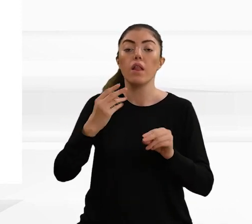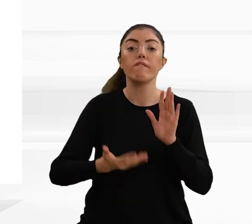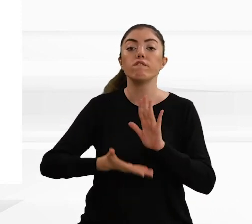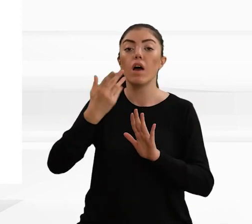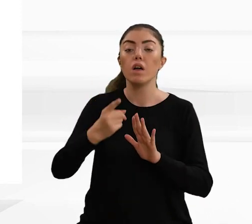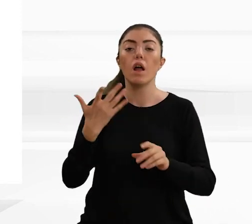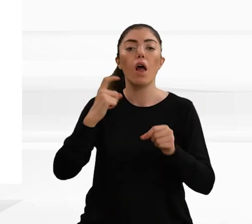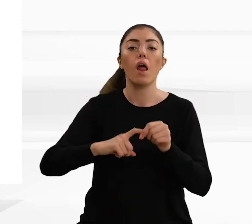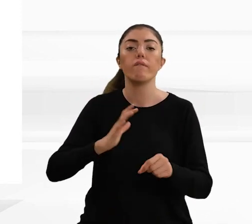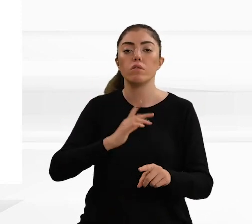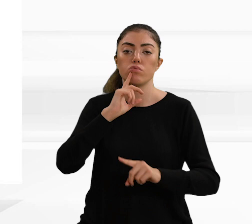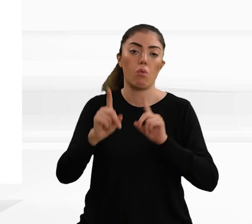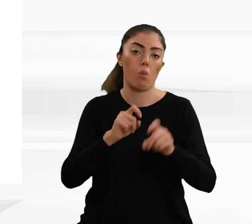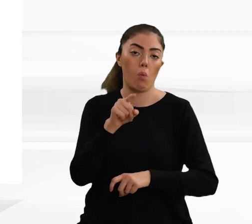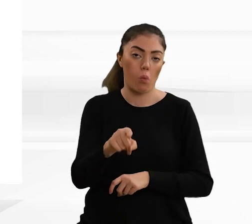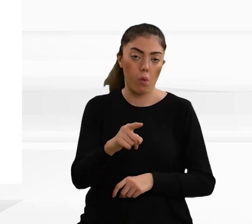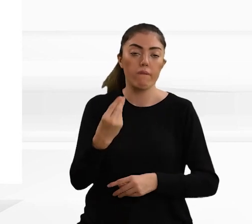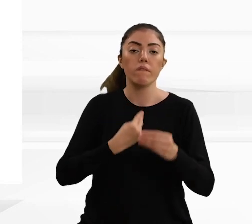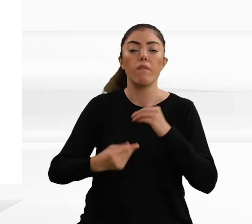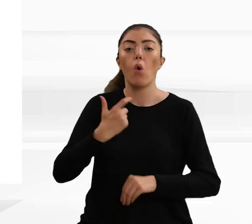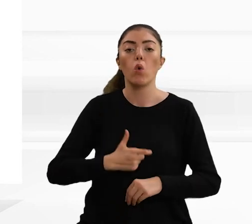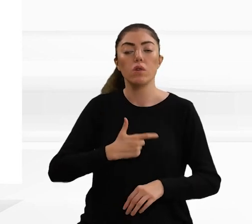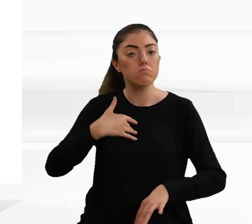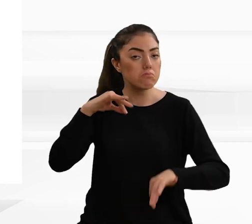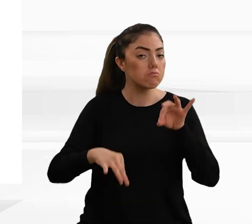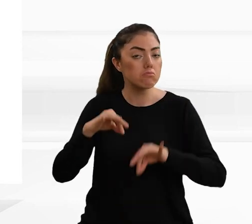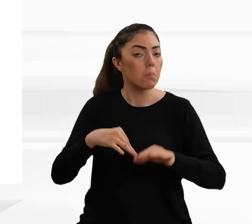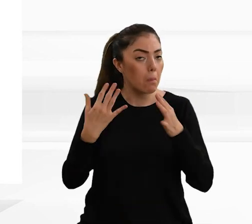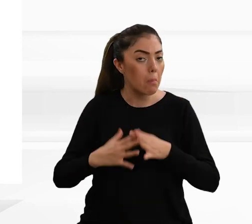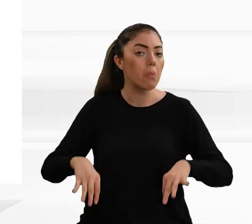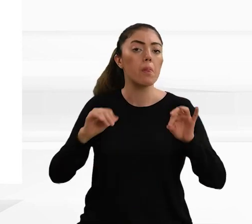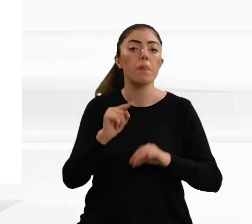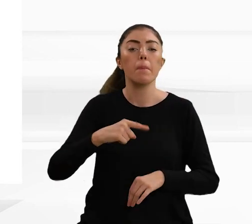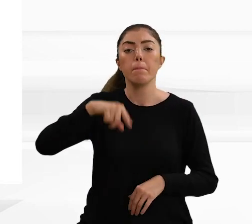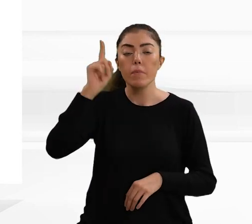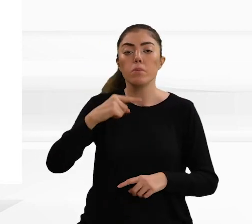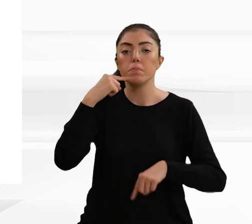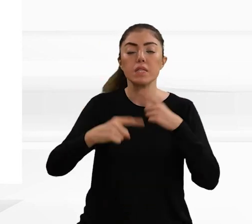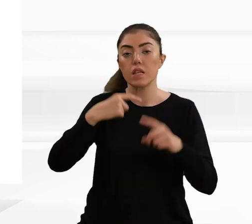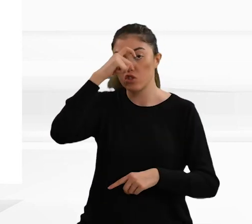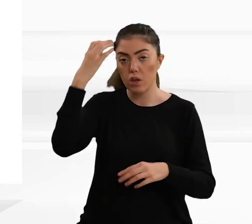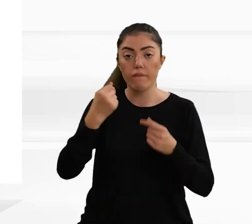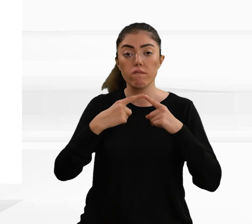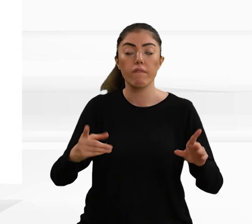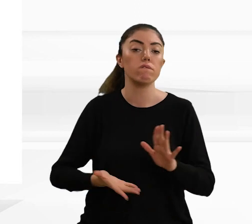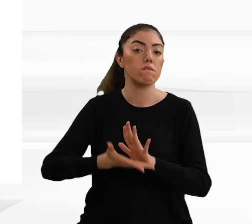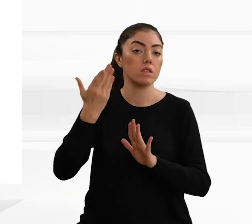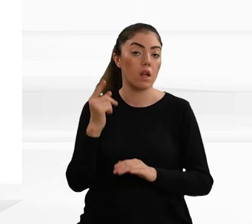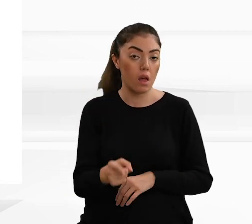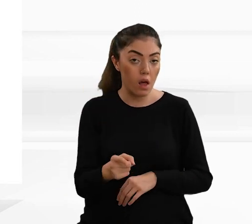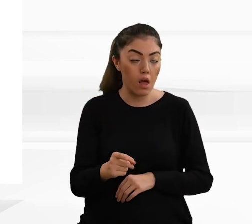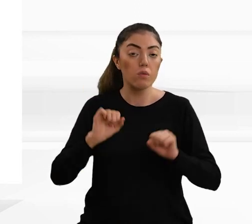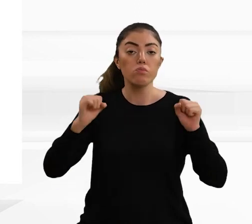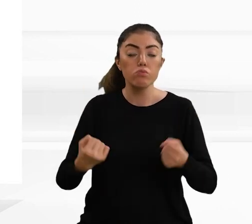fazla ilgilidir verilen özellikleri incelediğimizde günlük ve yıllık bu kartları fazladır